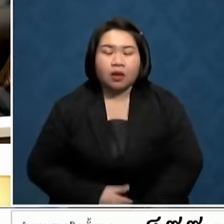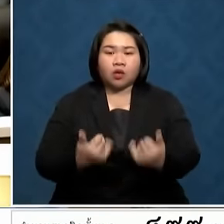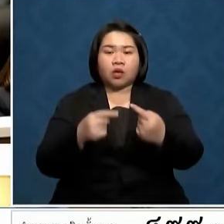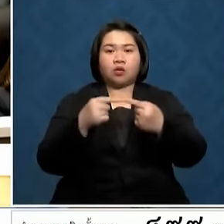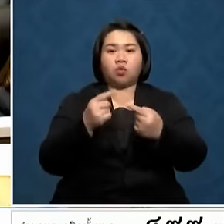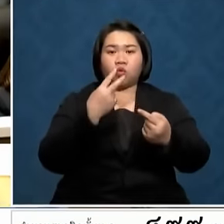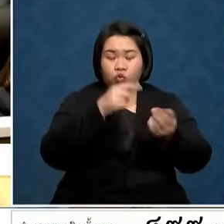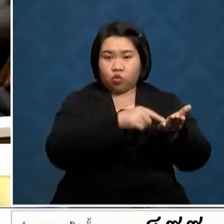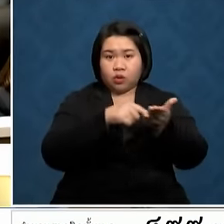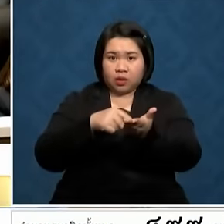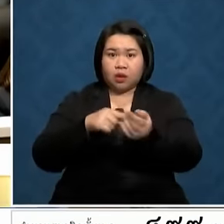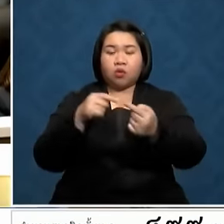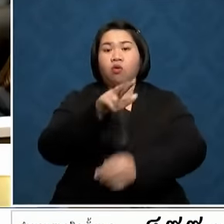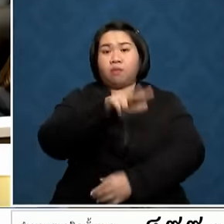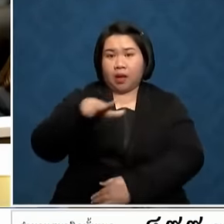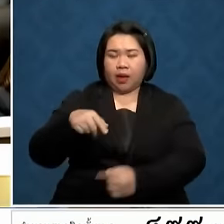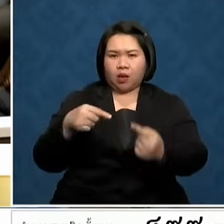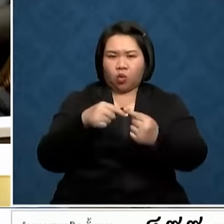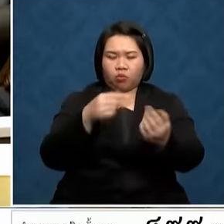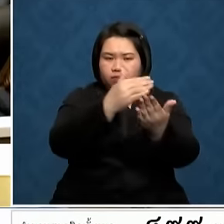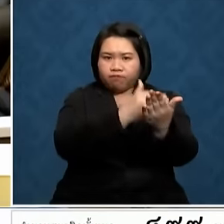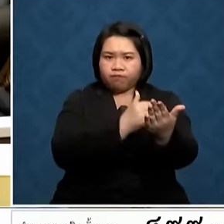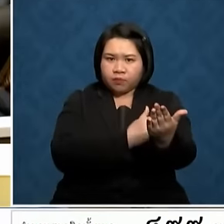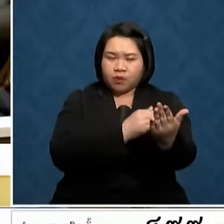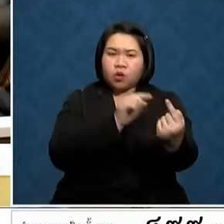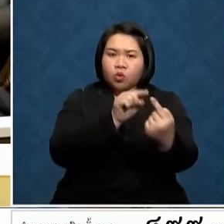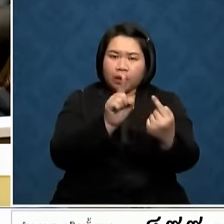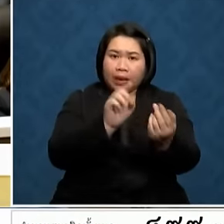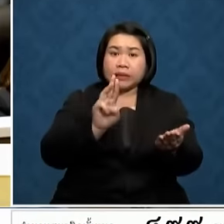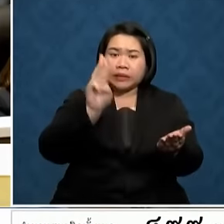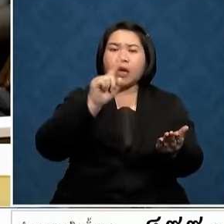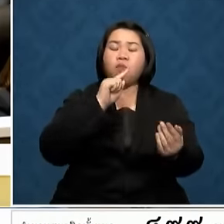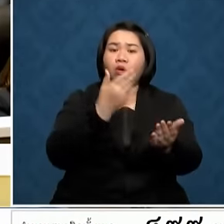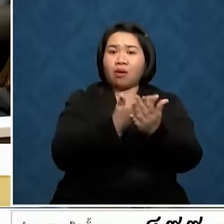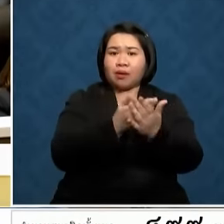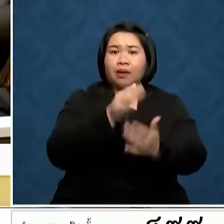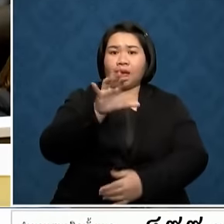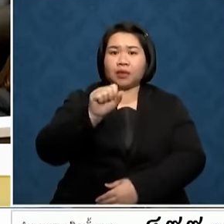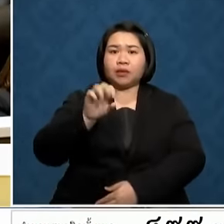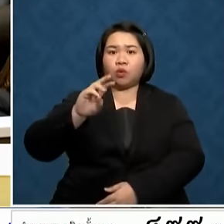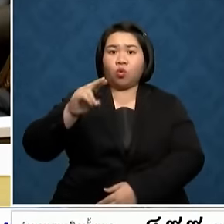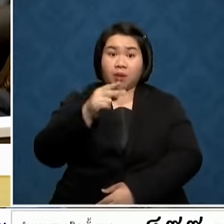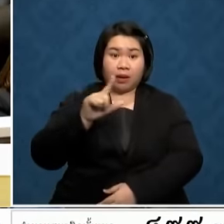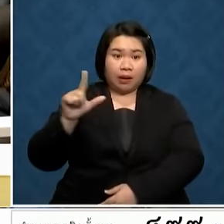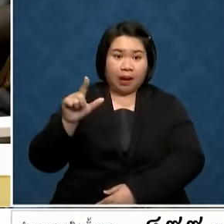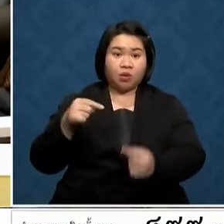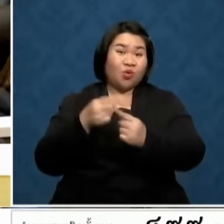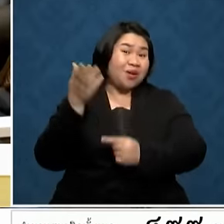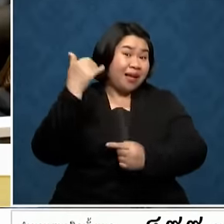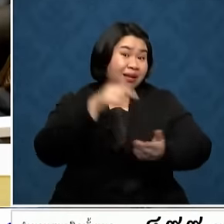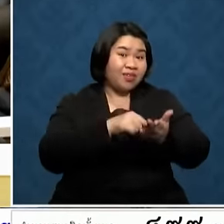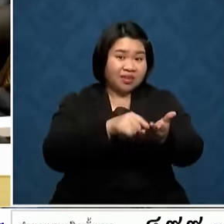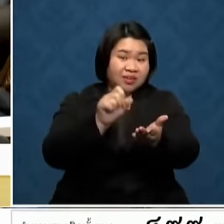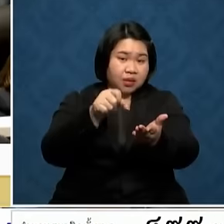กกระกะตอเราจะเหนครัวพักเพื่อไยไม่ได้สัญญา เพียงแ่จะหาง่มาน 560, ล้บาททเขียไ้หนเวลานั้นนะครั